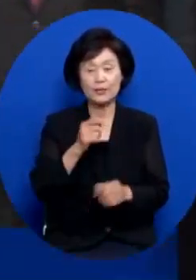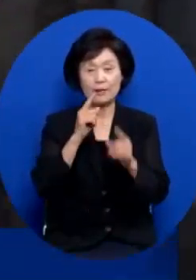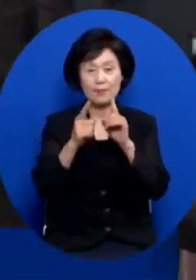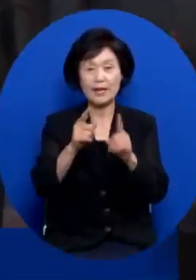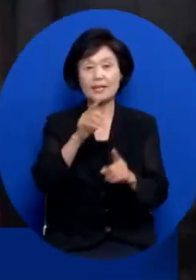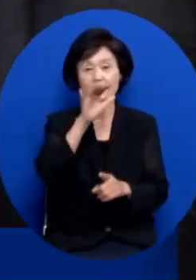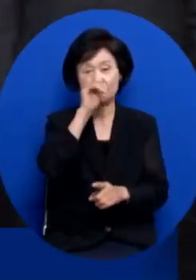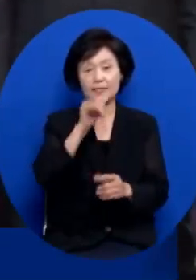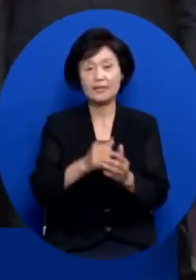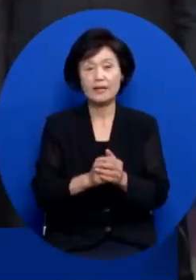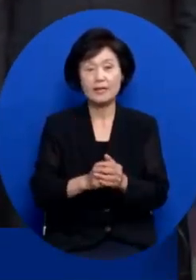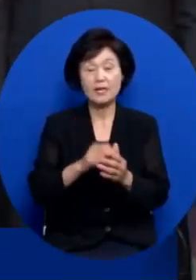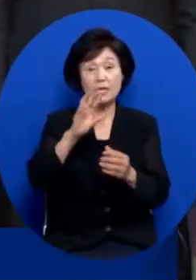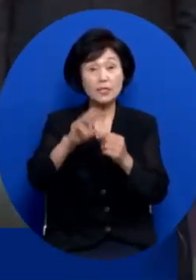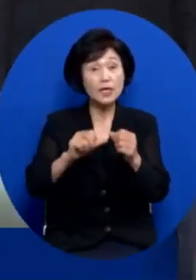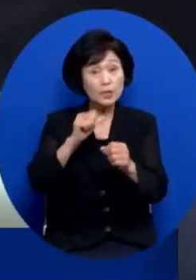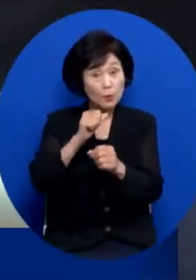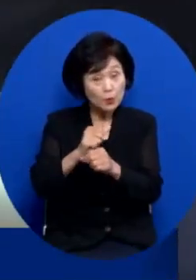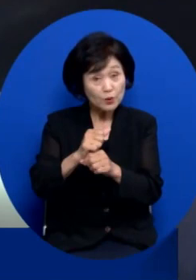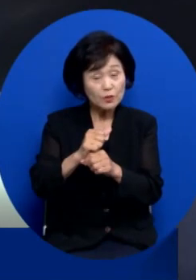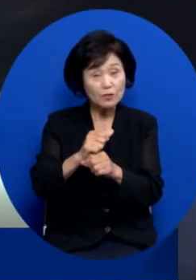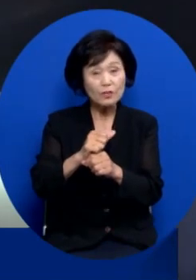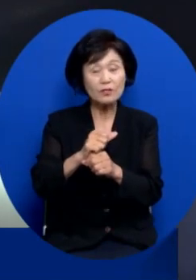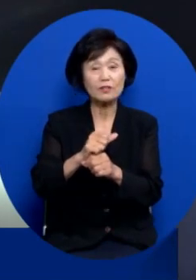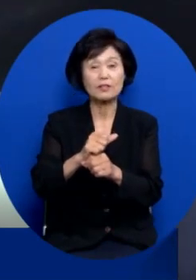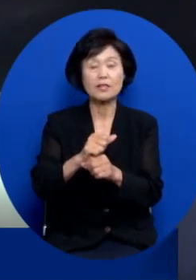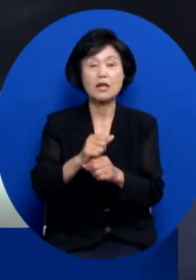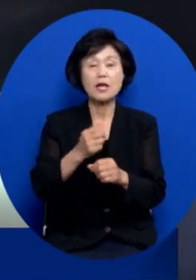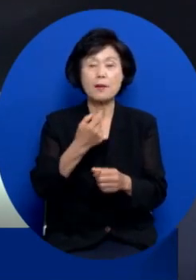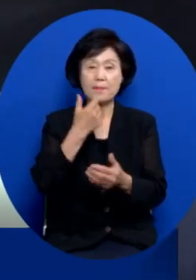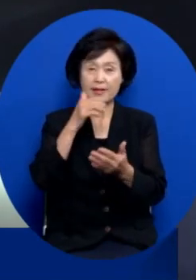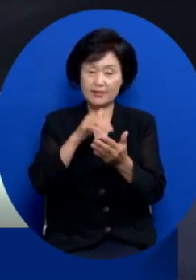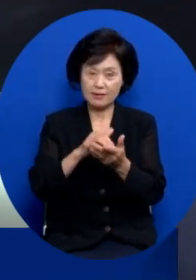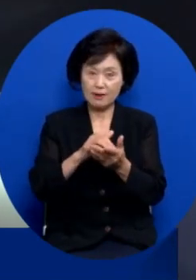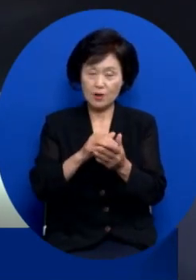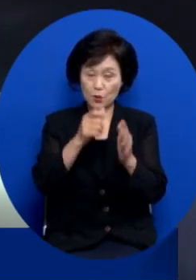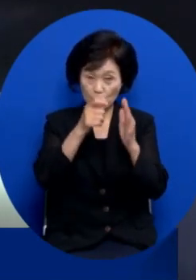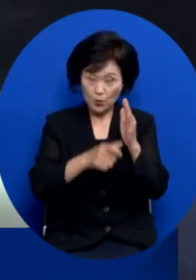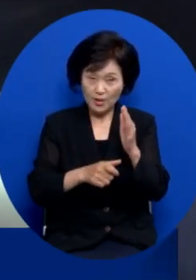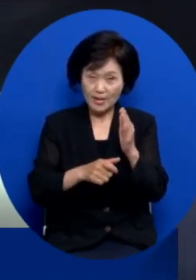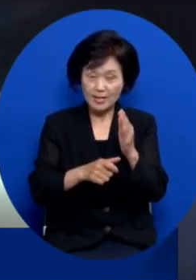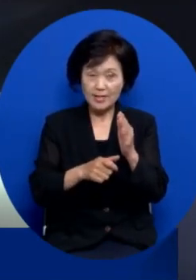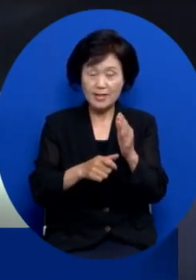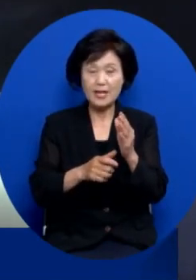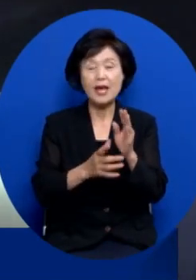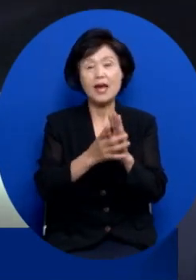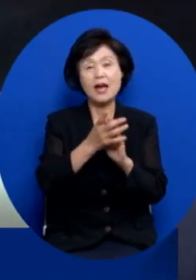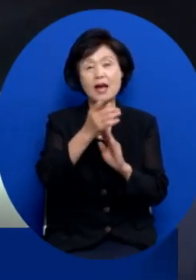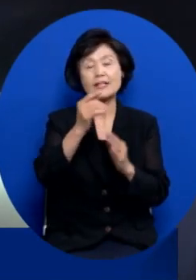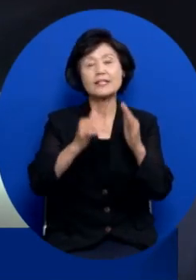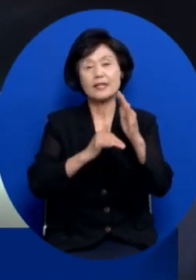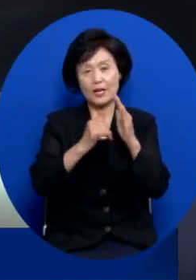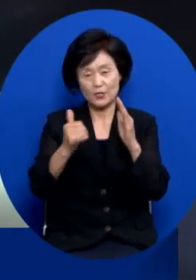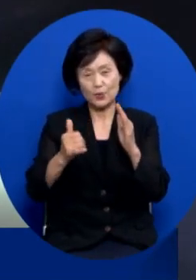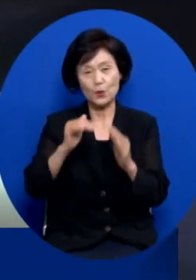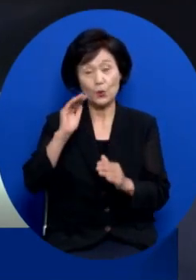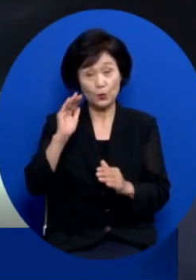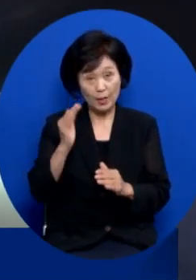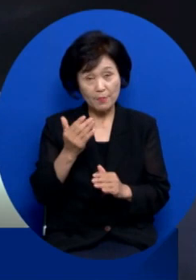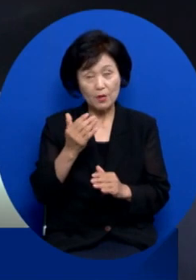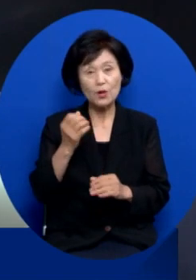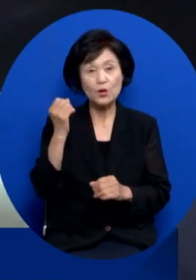45주년은 적어도 우리 백석이 한 가족 때문이라고 하는 것 더